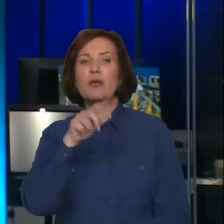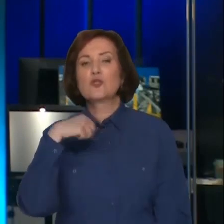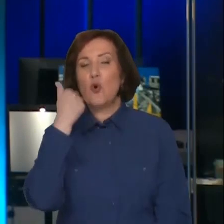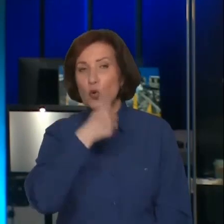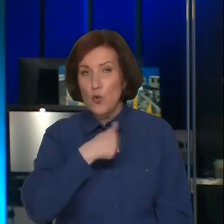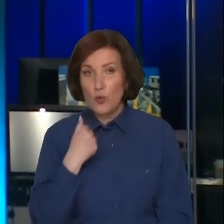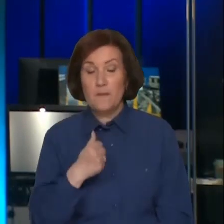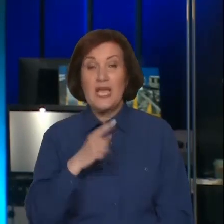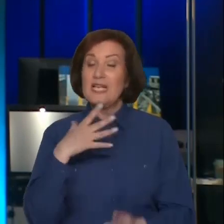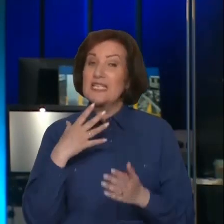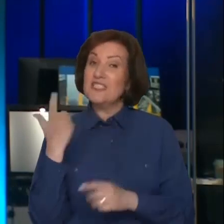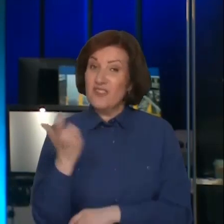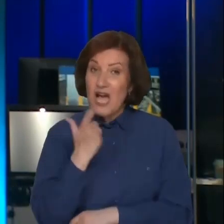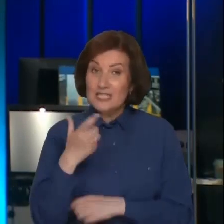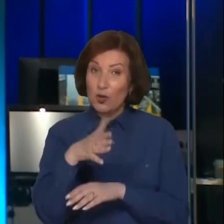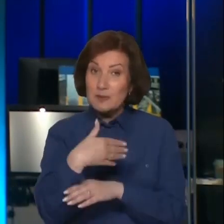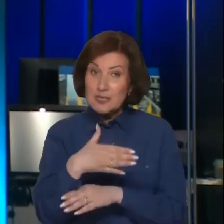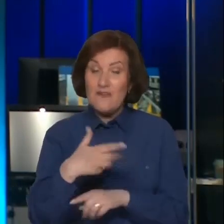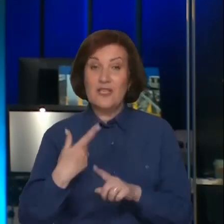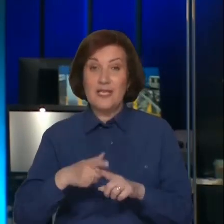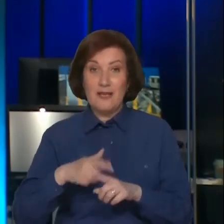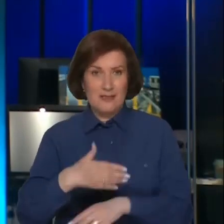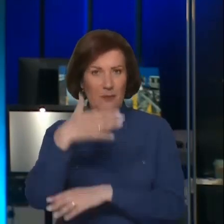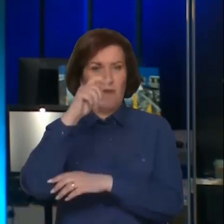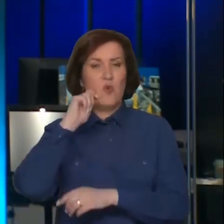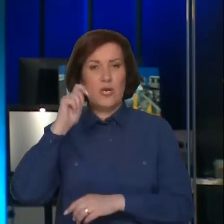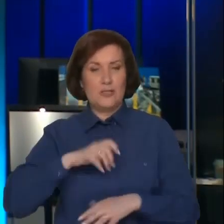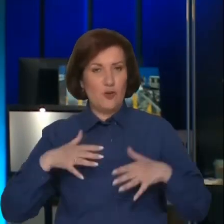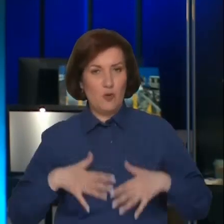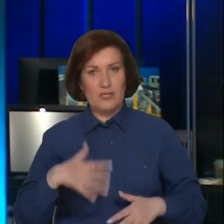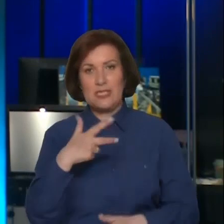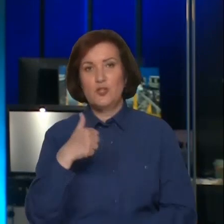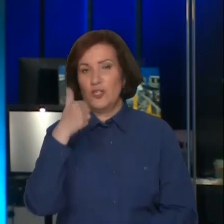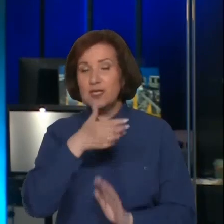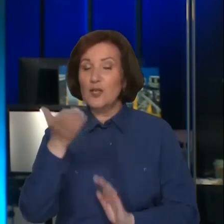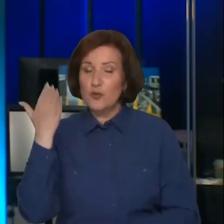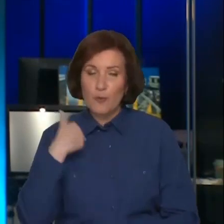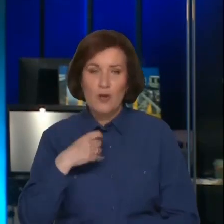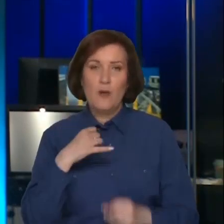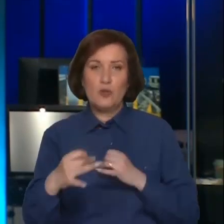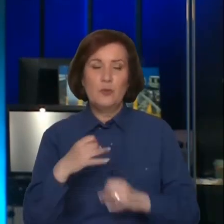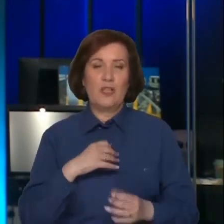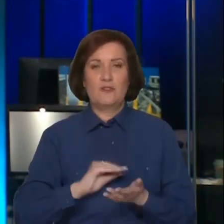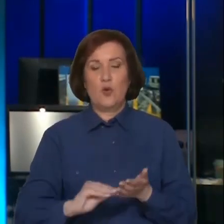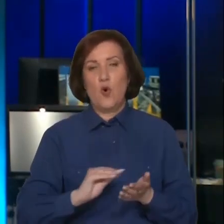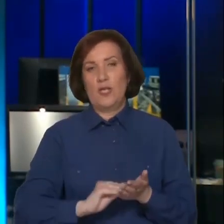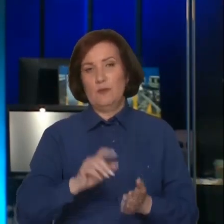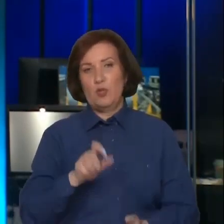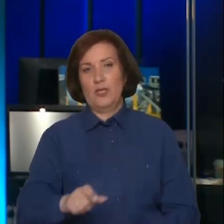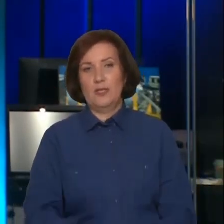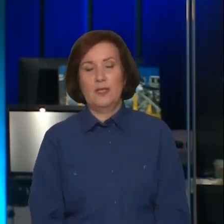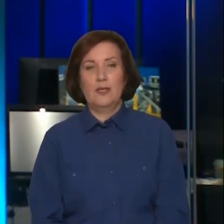року. Із власником знамені, який замайорів в українському Криму 31 рік тому, поспілкувалися кореспонденти